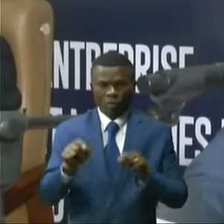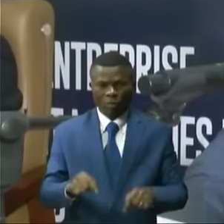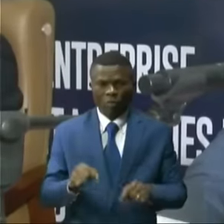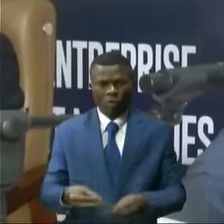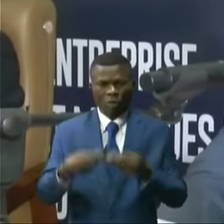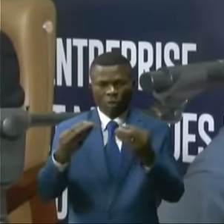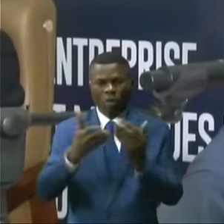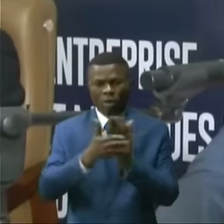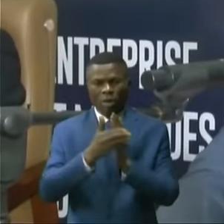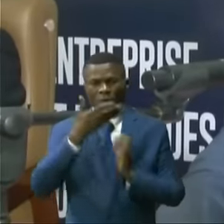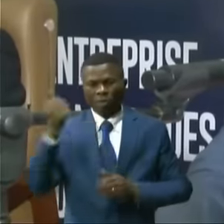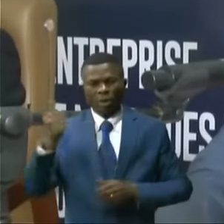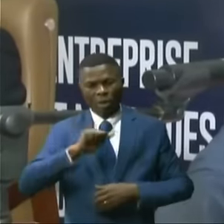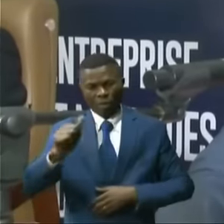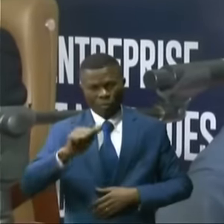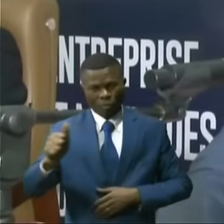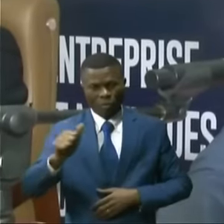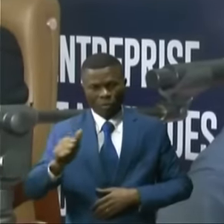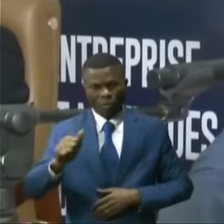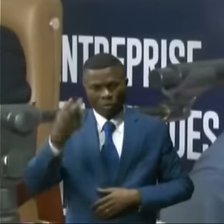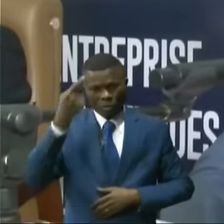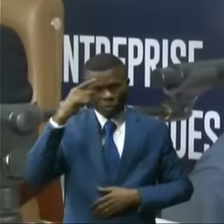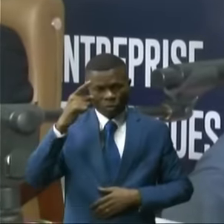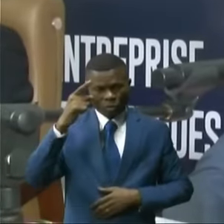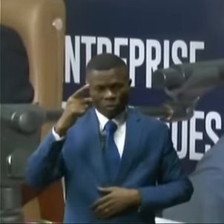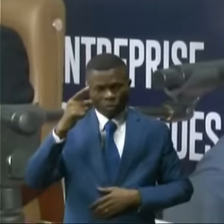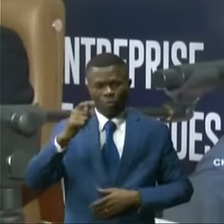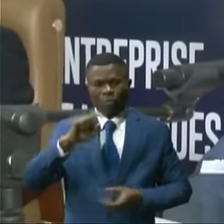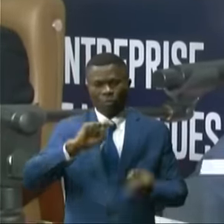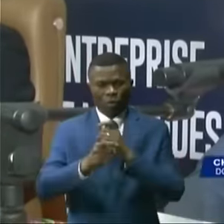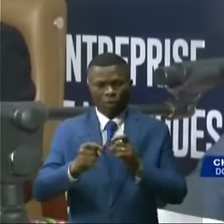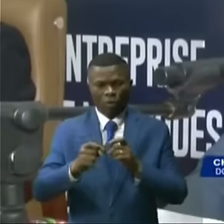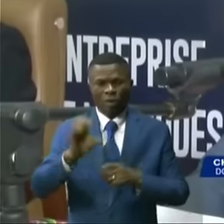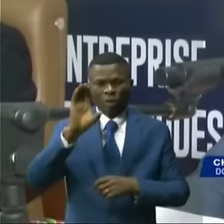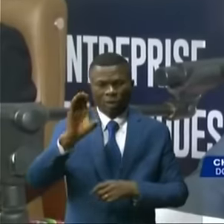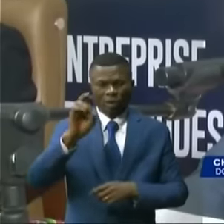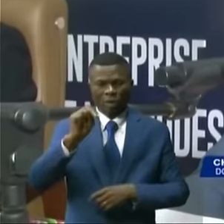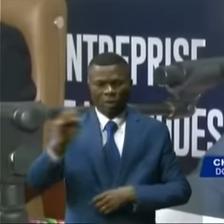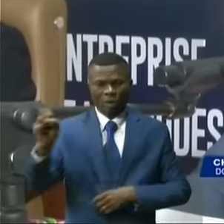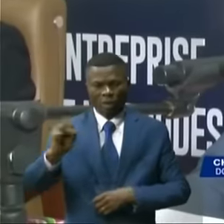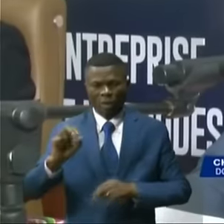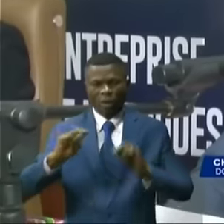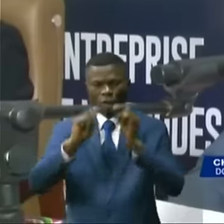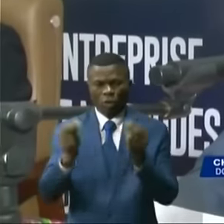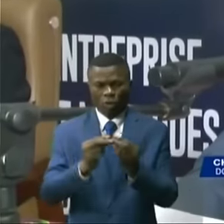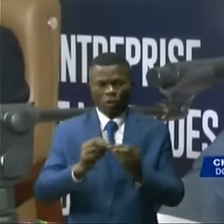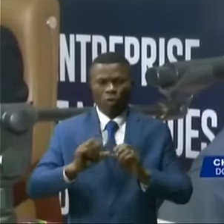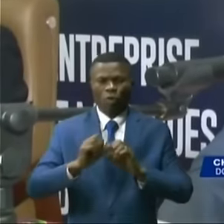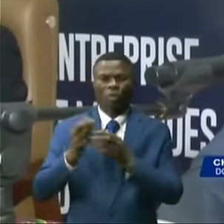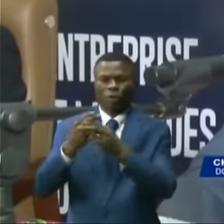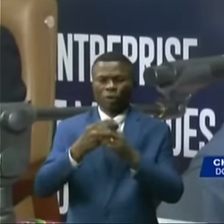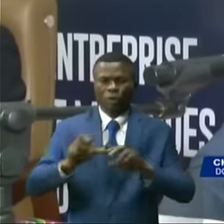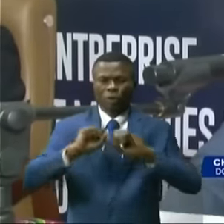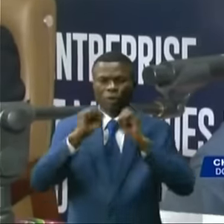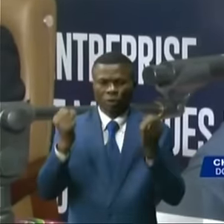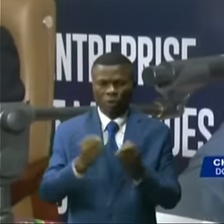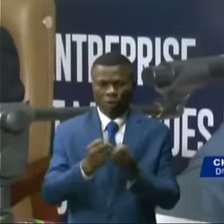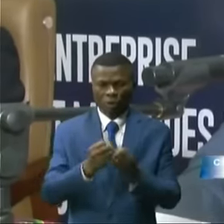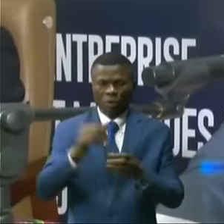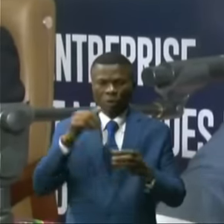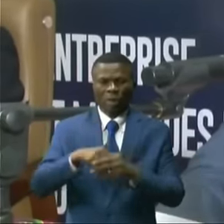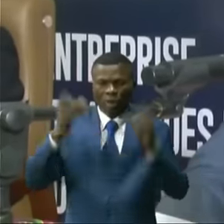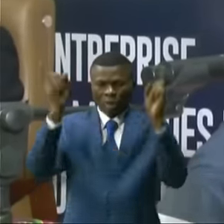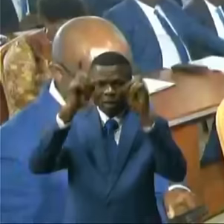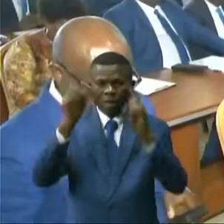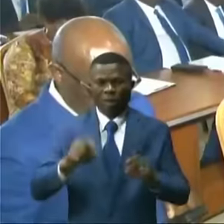donner le meilleur de vous-même env de faire de la CS un organisme de sécurité sociale de référence en Afrique